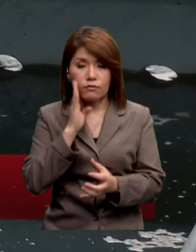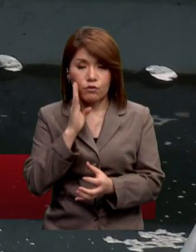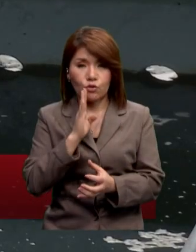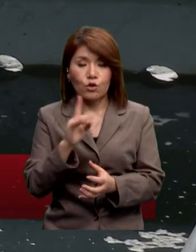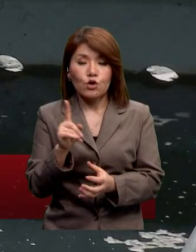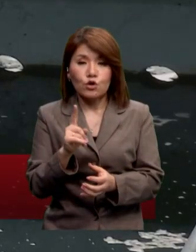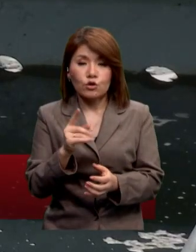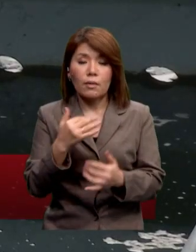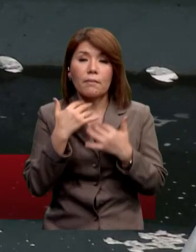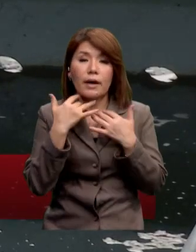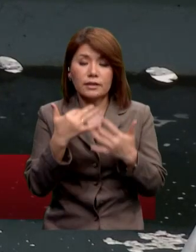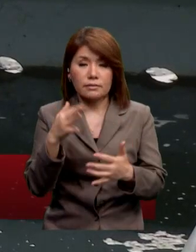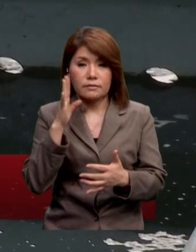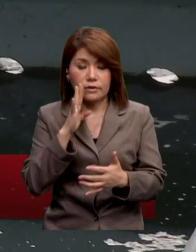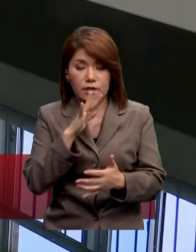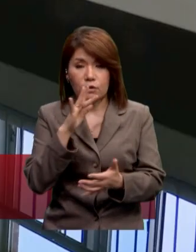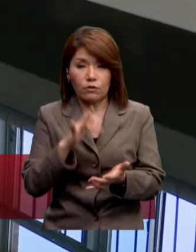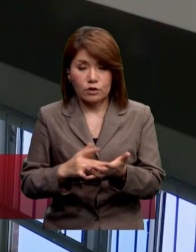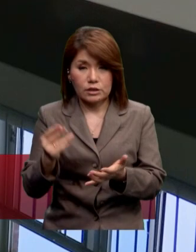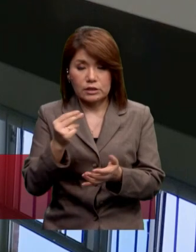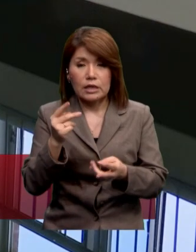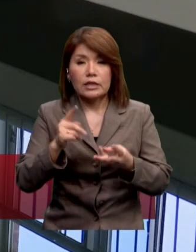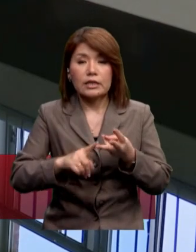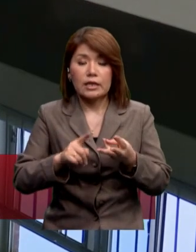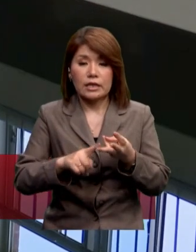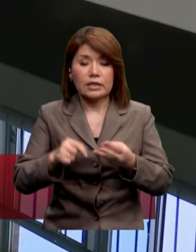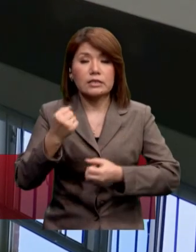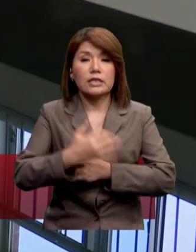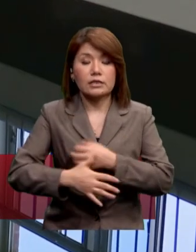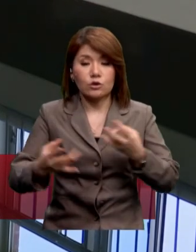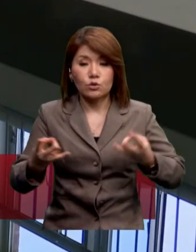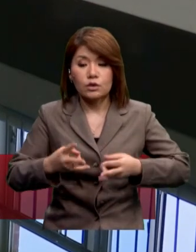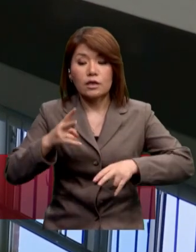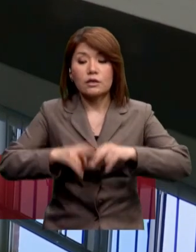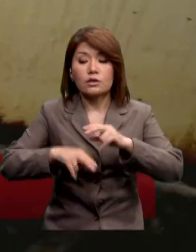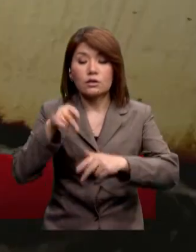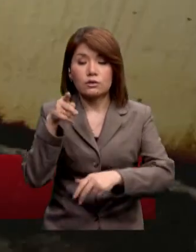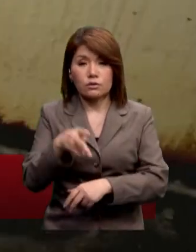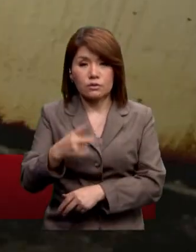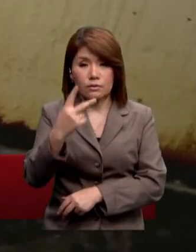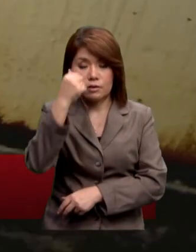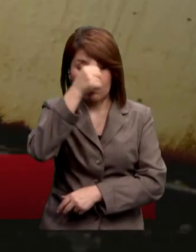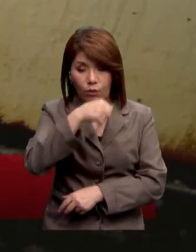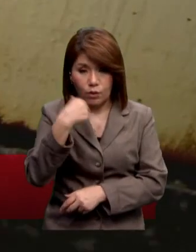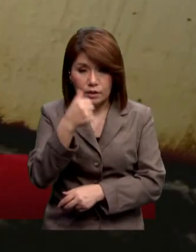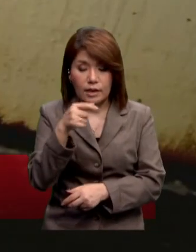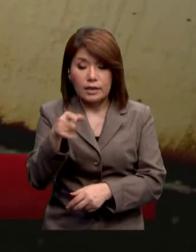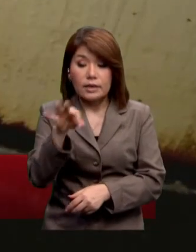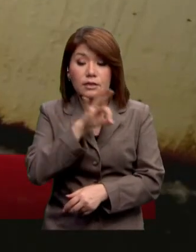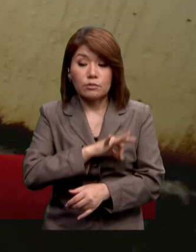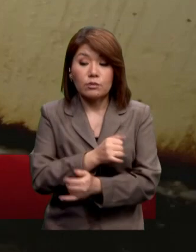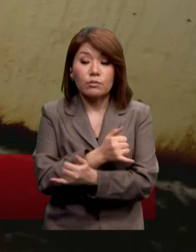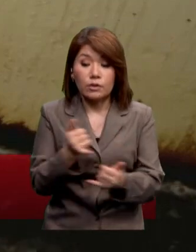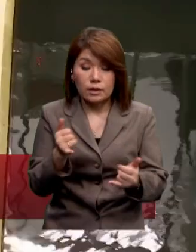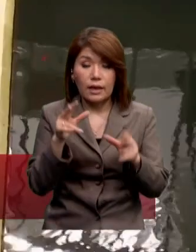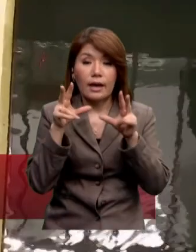Чтобы покрыть потребность воды в столице, нужна третья такая станция. Ее строят с 2021 года. Ввести в эксплуатацию